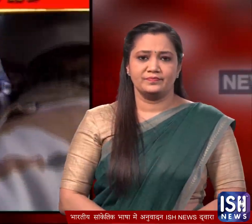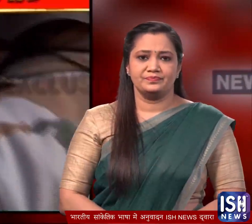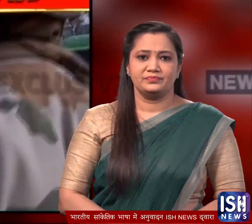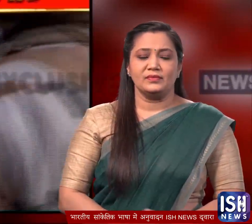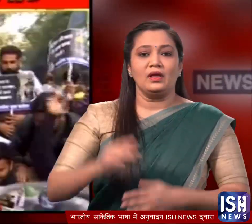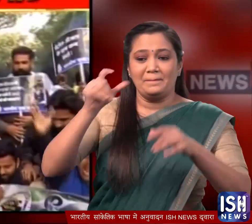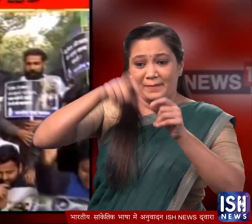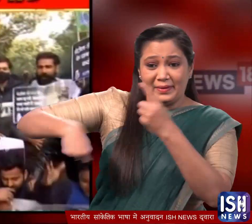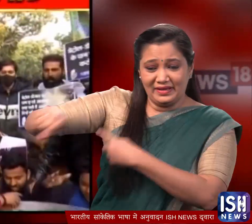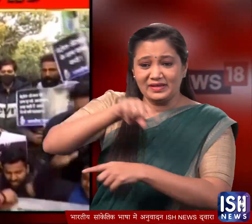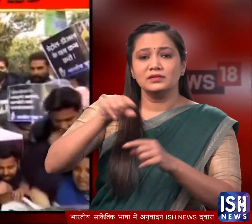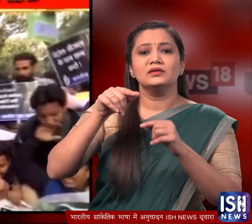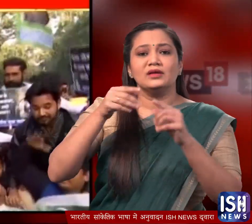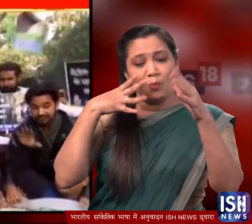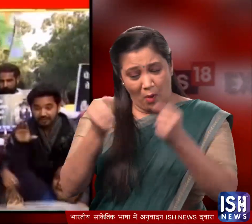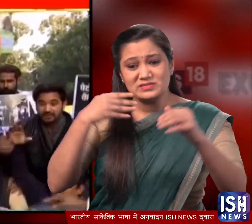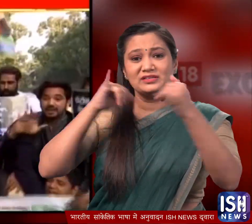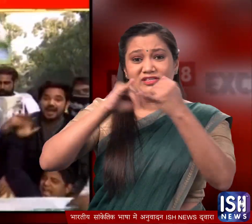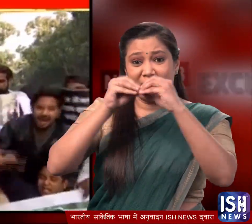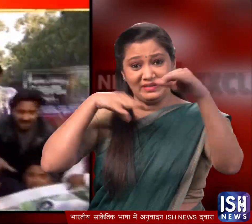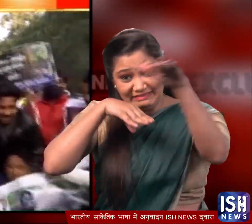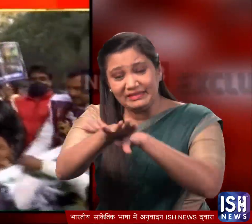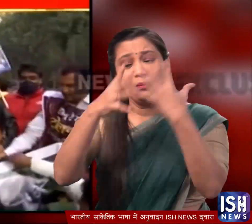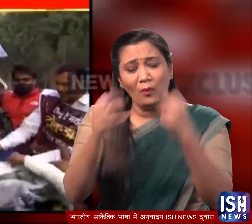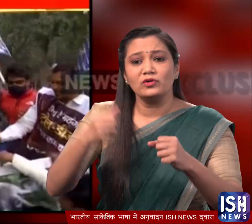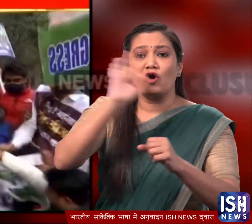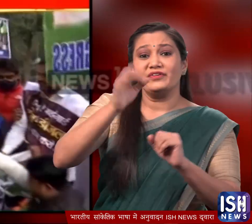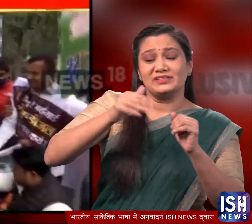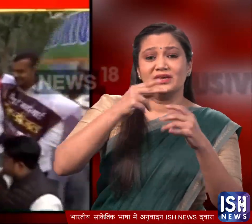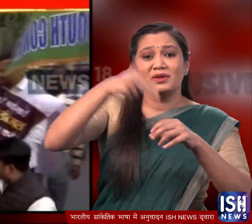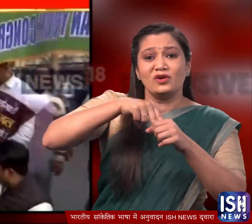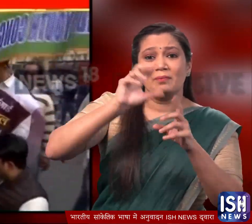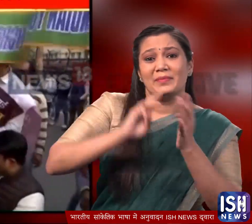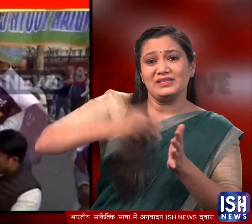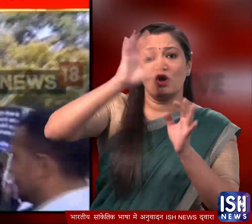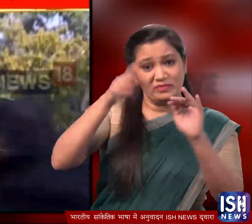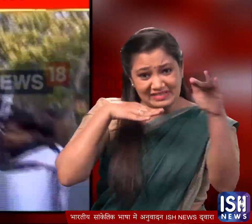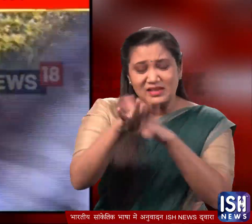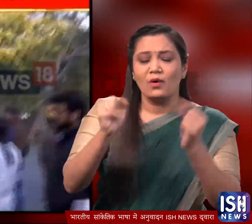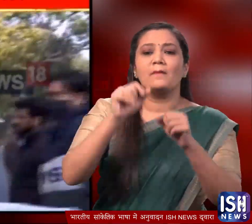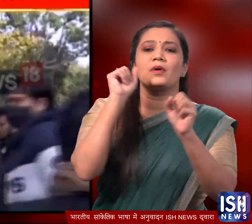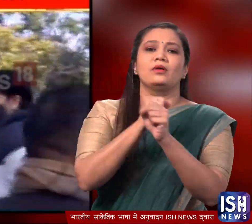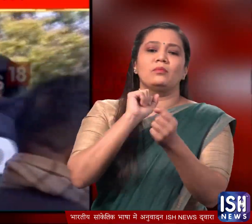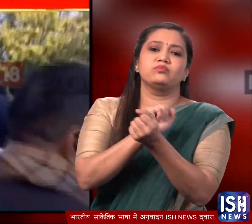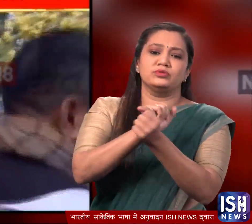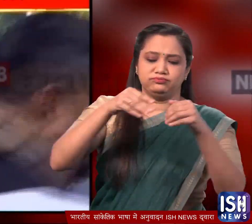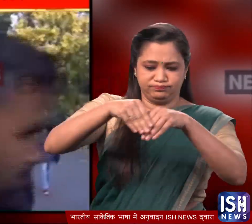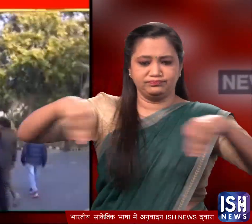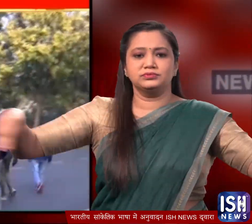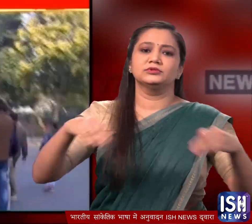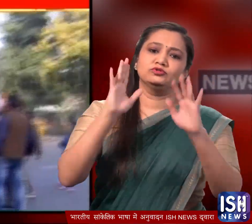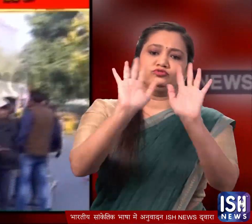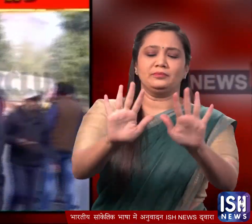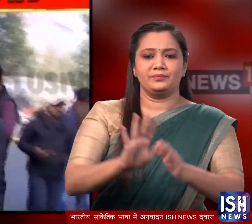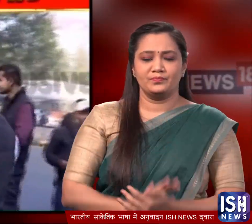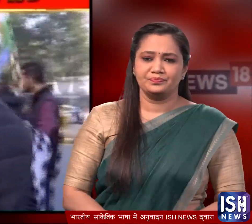उन्होंने हंगामा शुरू कर दिया। हंगामा करने वाले सभी लोग शास्त्री भवन के अंदर पेट्रोलियम मंत्रालय के दफ्तर में घुसना चाहते थे, लेकिन पुलिस ने